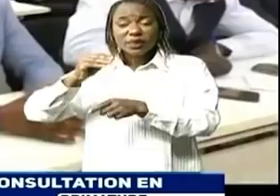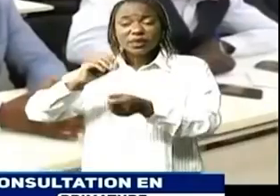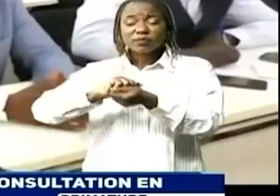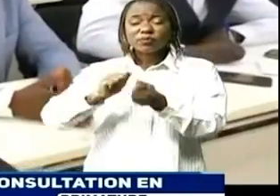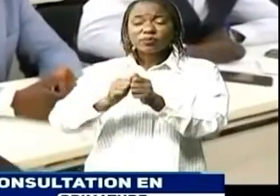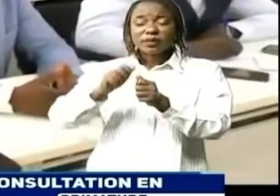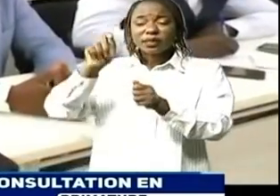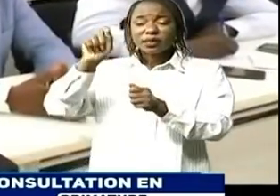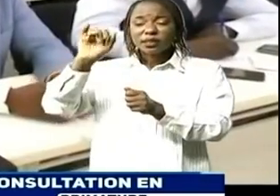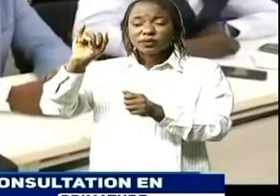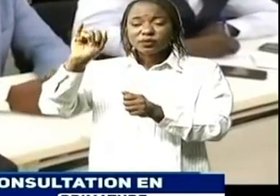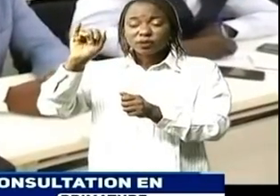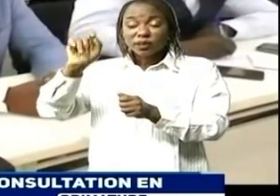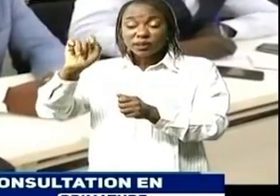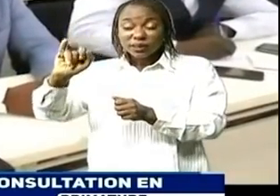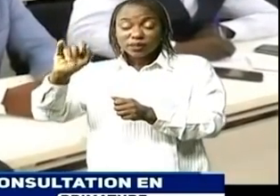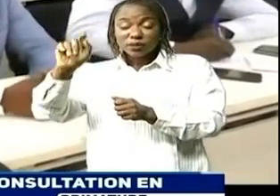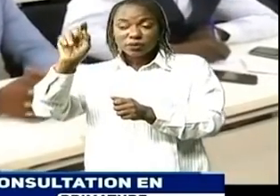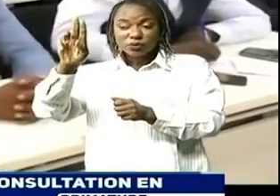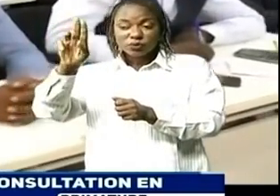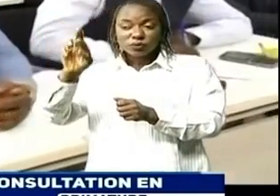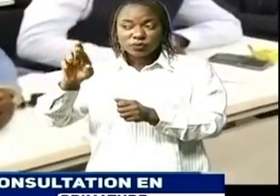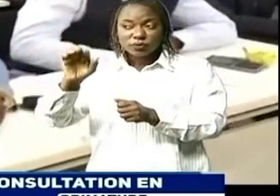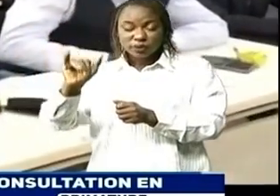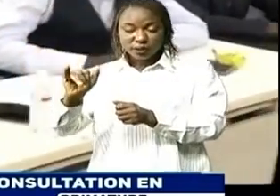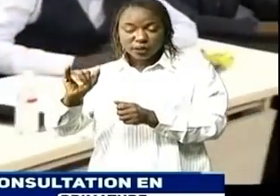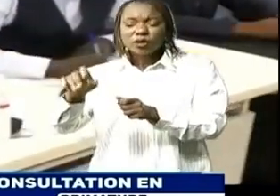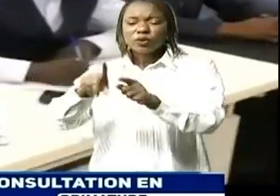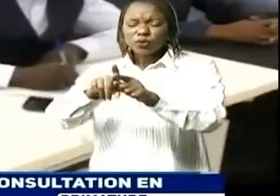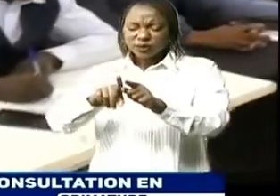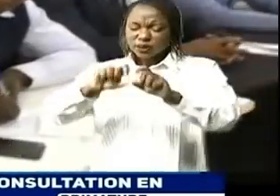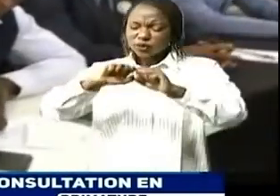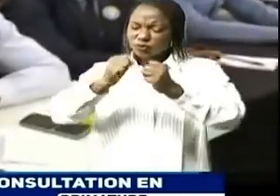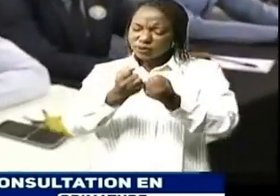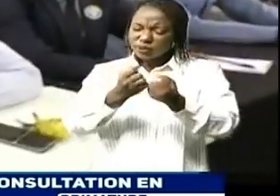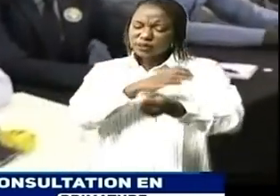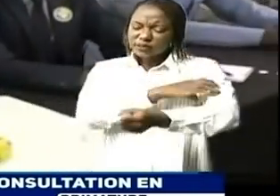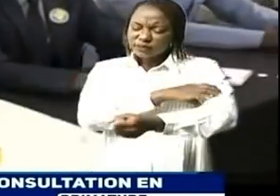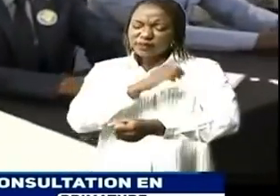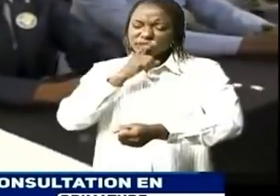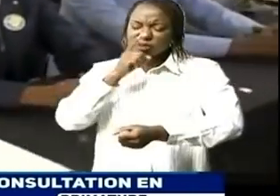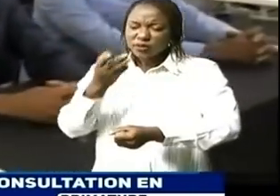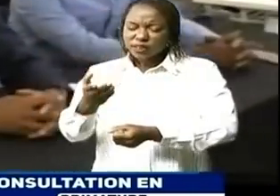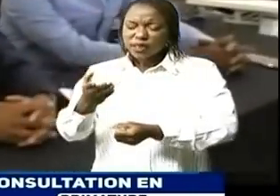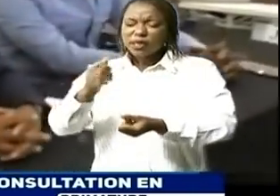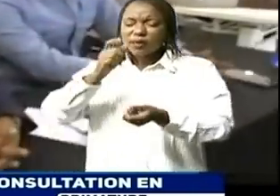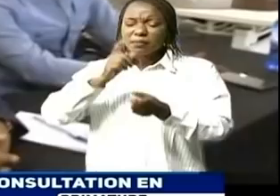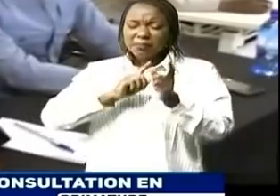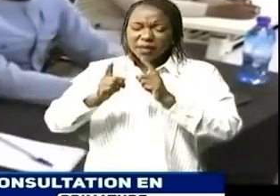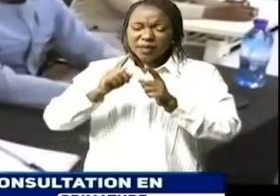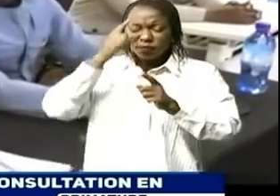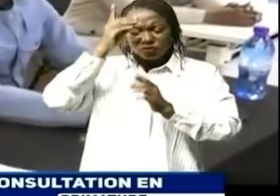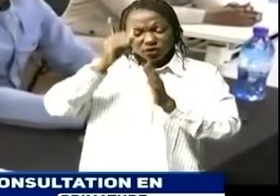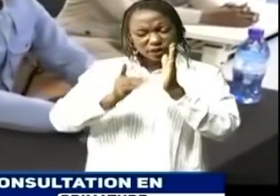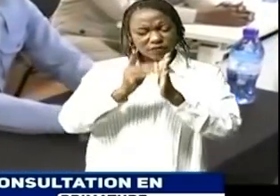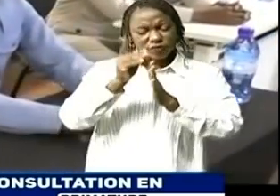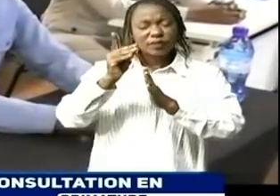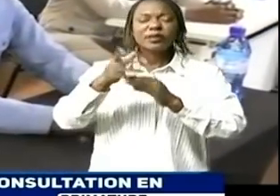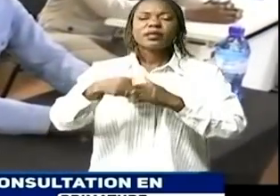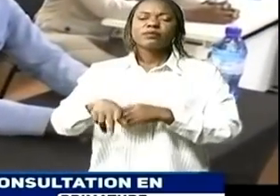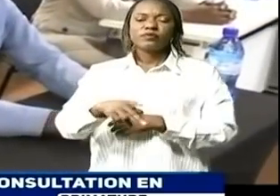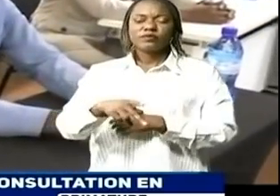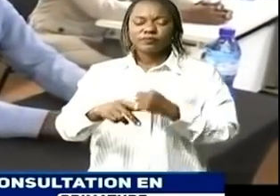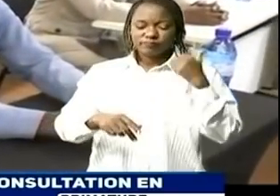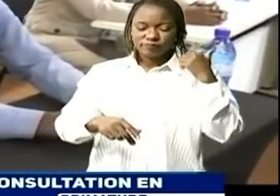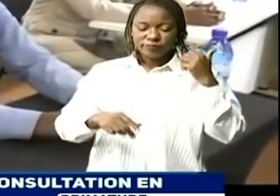particulier. Cet avis aussi, c'est lui de la société civile locale qui plaide plutôt pour le développement de la province.